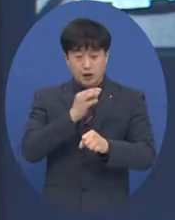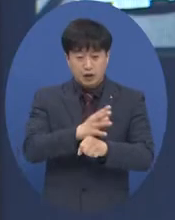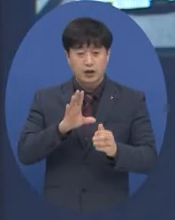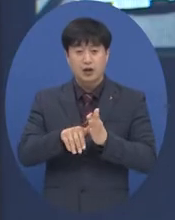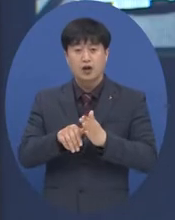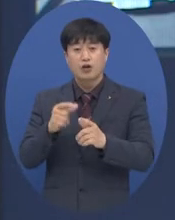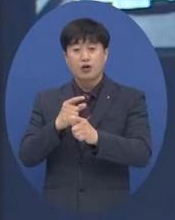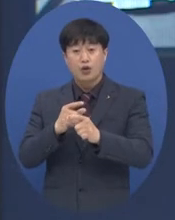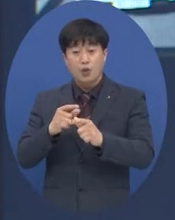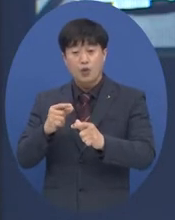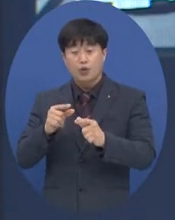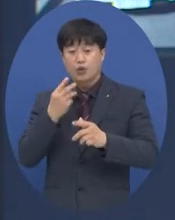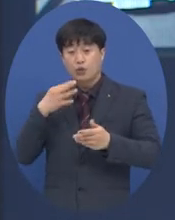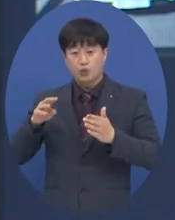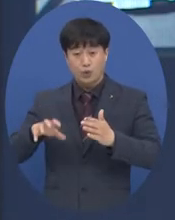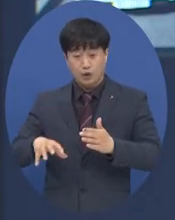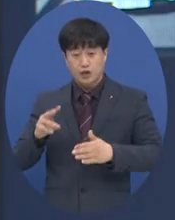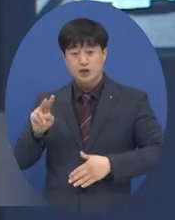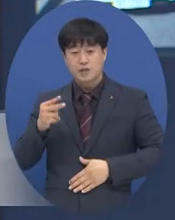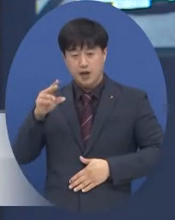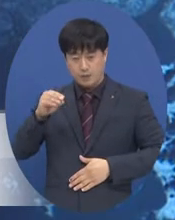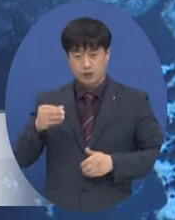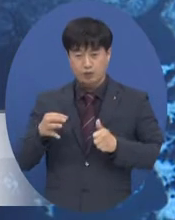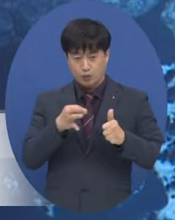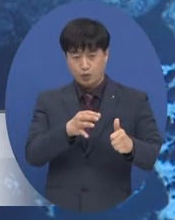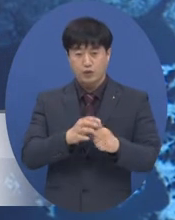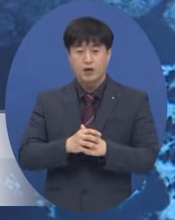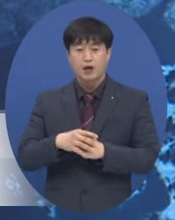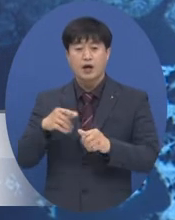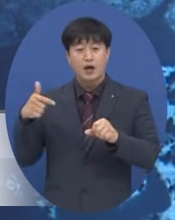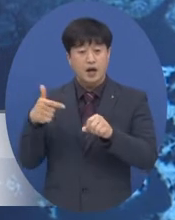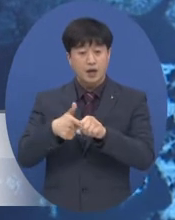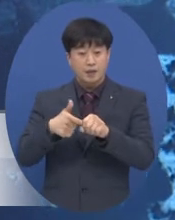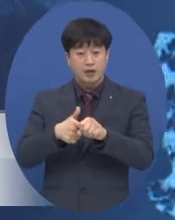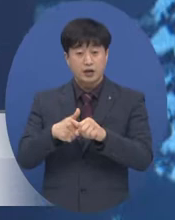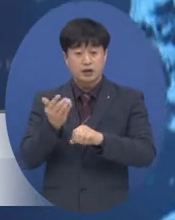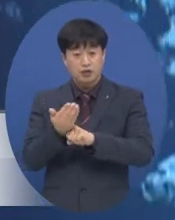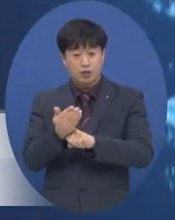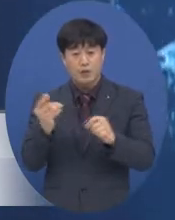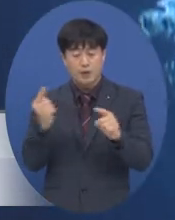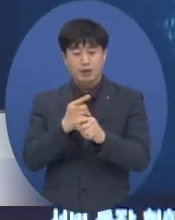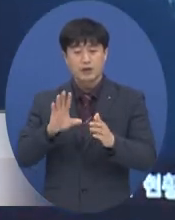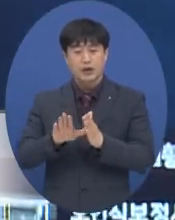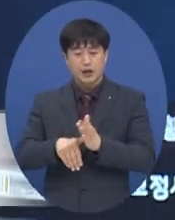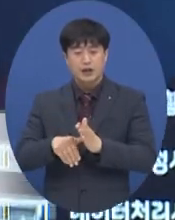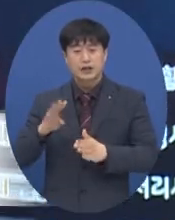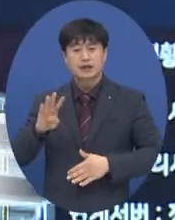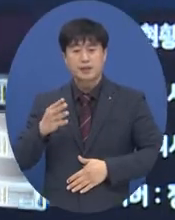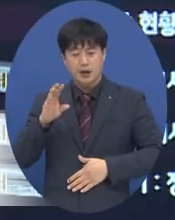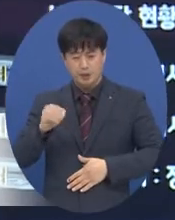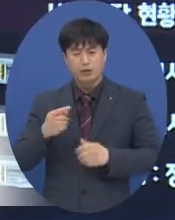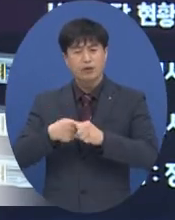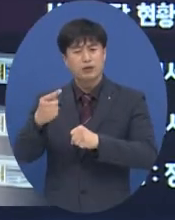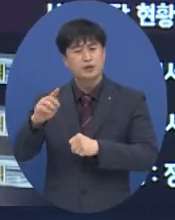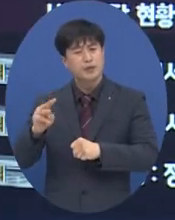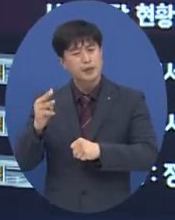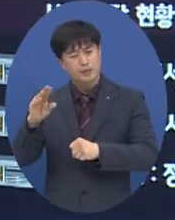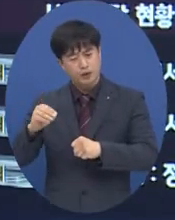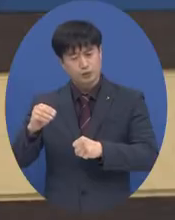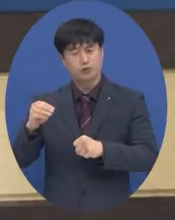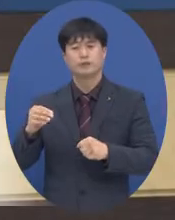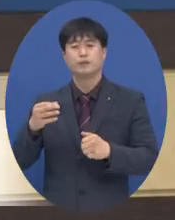외에 도에서 200만 원을 줍니다. LPG 1톤 트럭으로 차량을 교체할 때는 400만 원, 내년부터는 300만 원을 받을 수